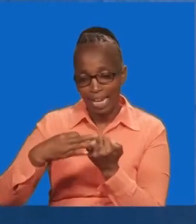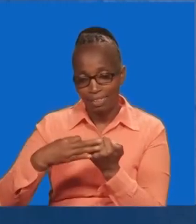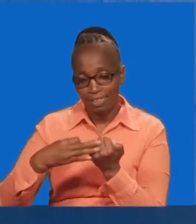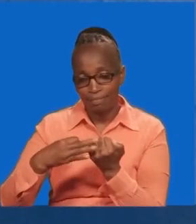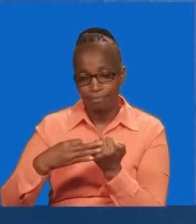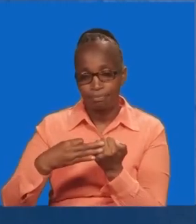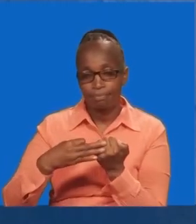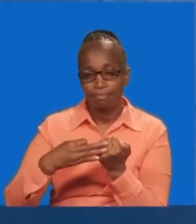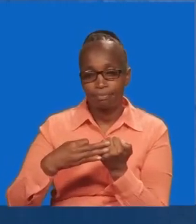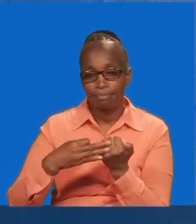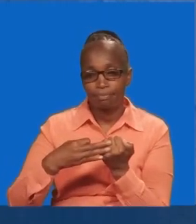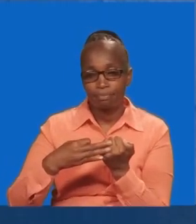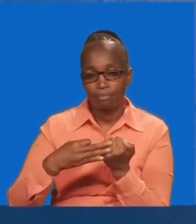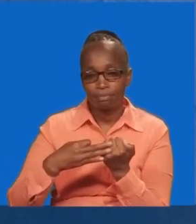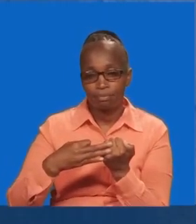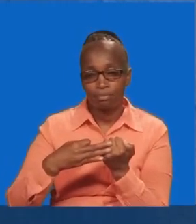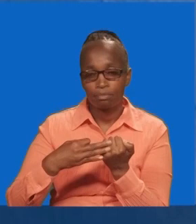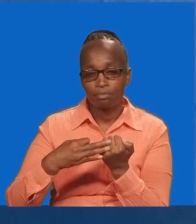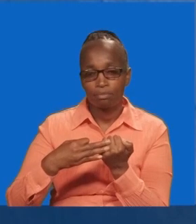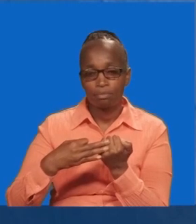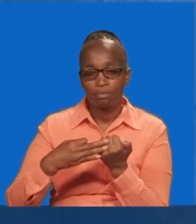38, ninaona ya kwamba